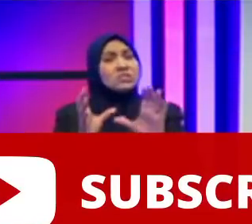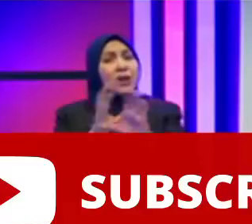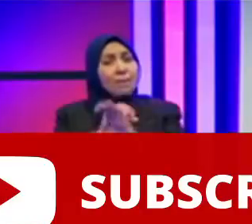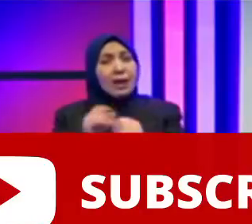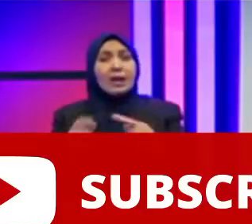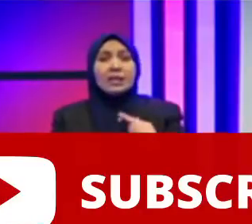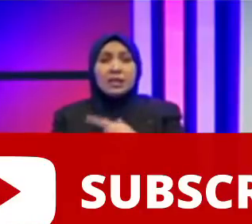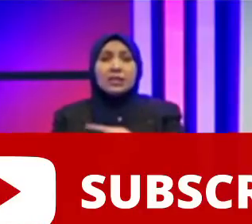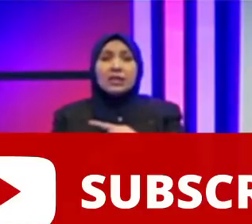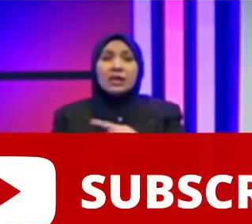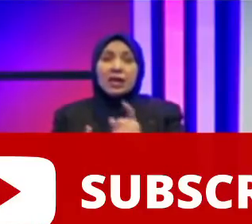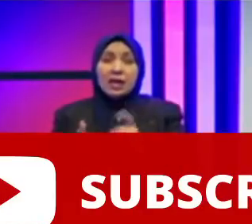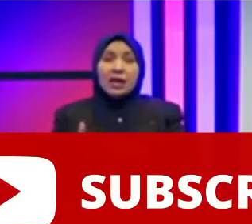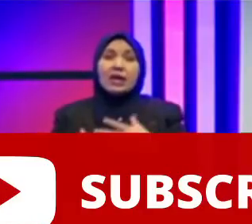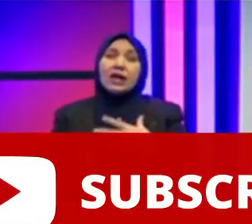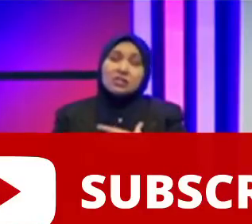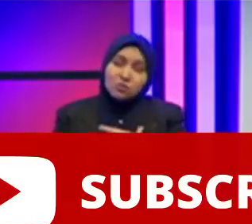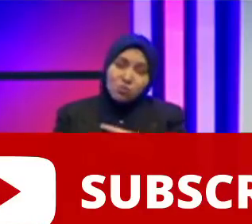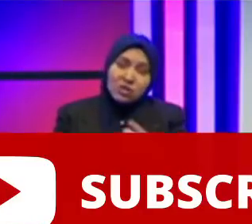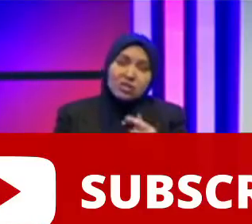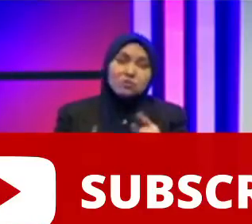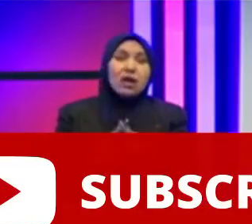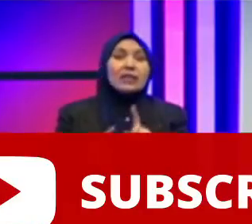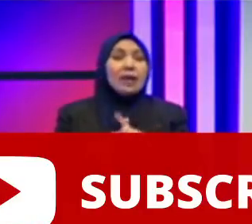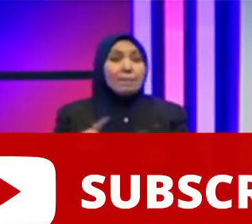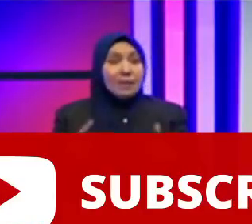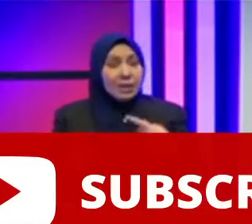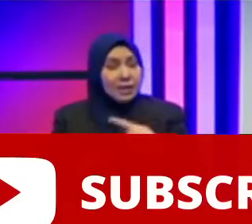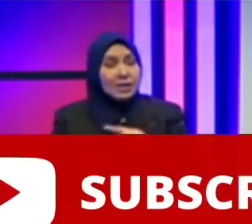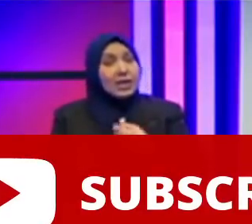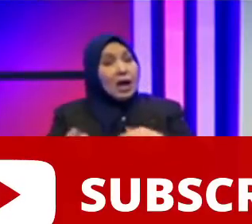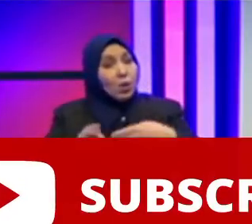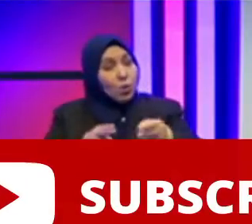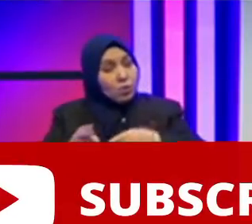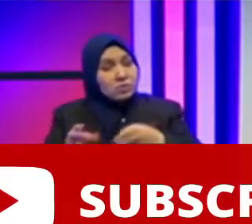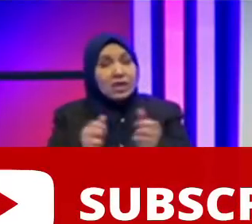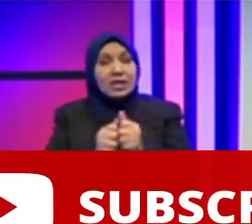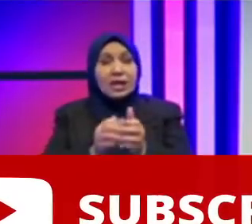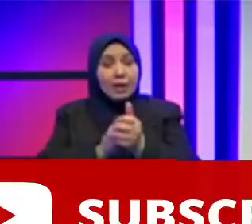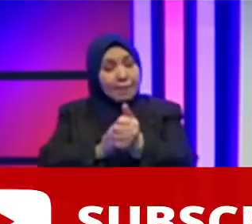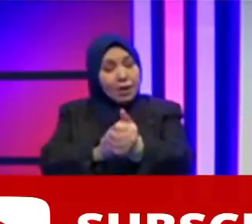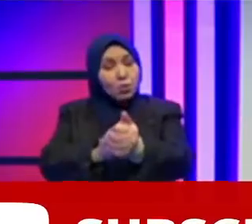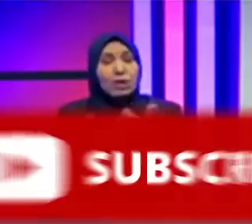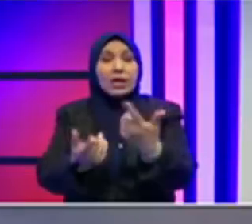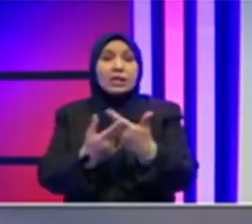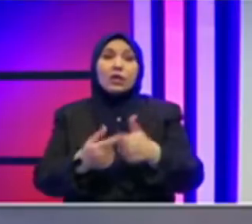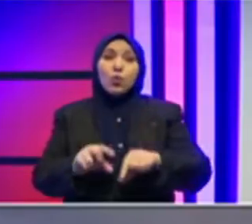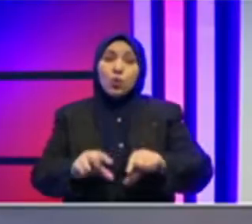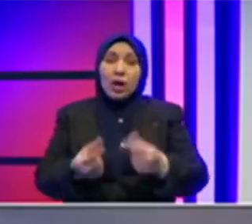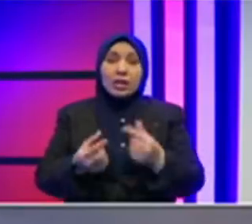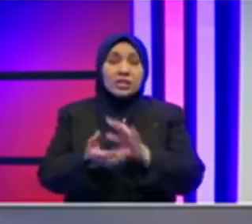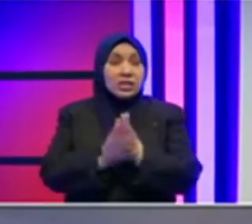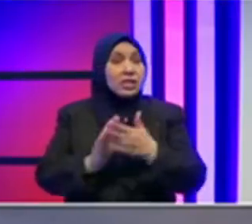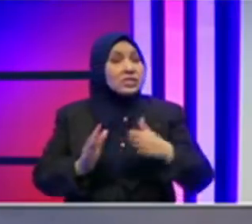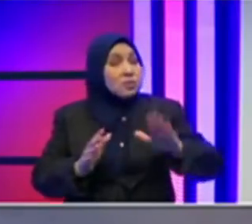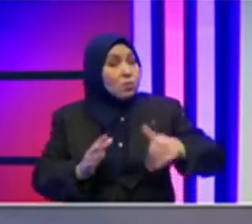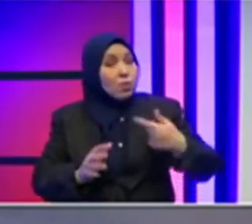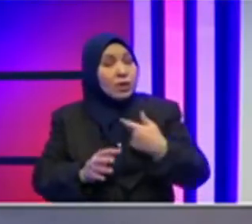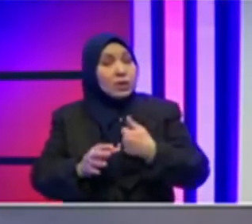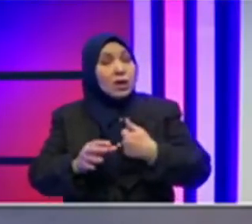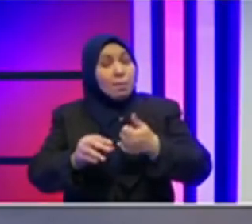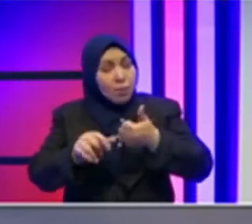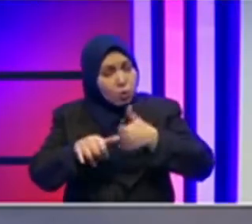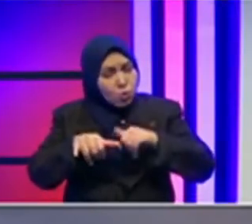Kadang-kadang suka juga, kan. Tapi kita nak uruskan dengan panduan daripada Al-Quran. Ha, jadi sebelum kita pergi lanjut lagi,